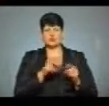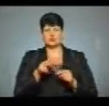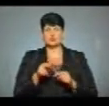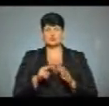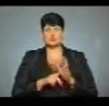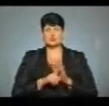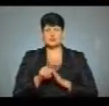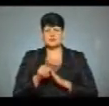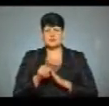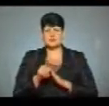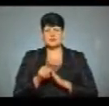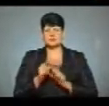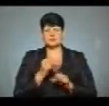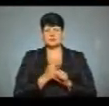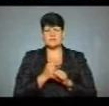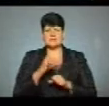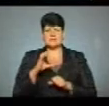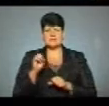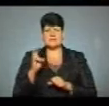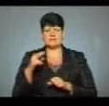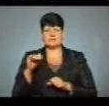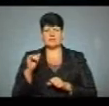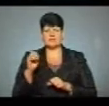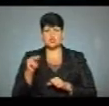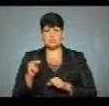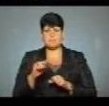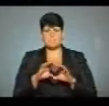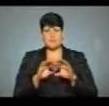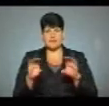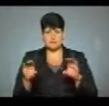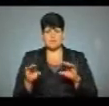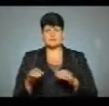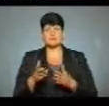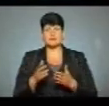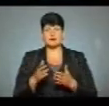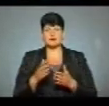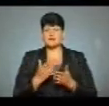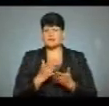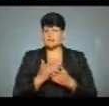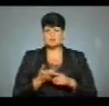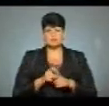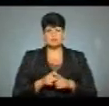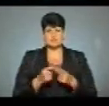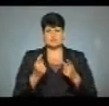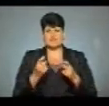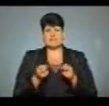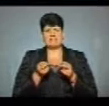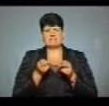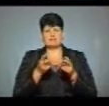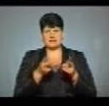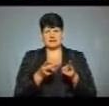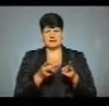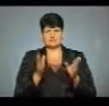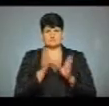почали виготовляти сендвіч-панелі. Йде дуже великий викид, все йде